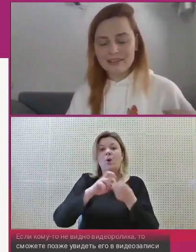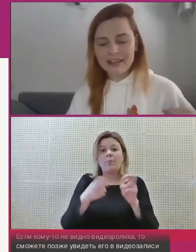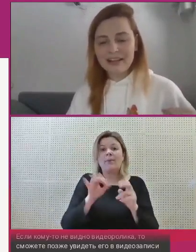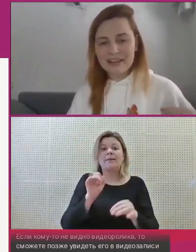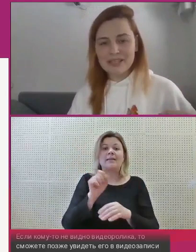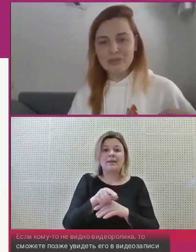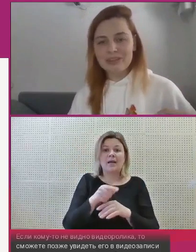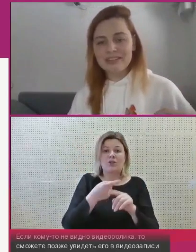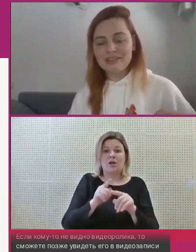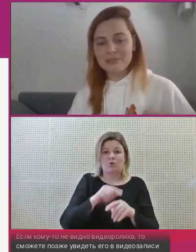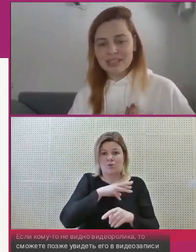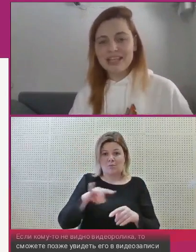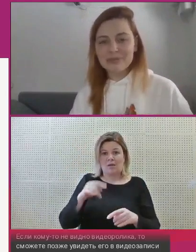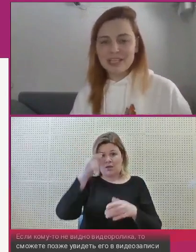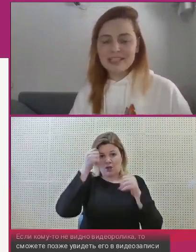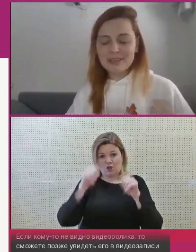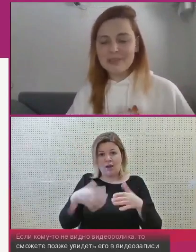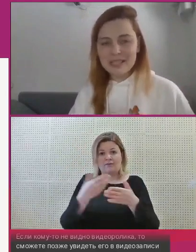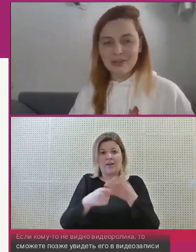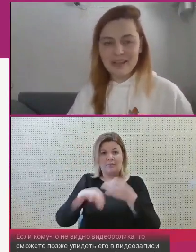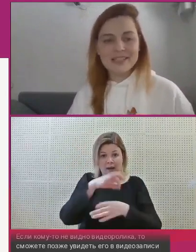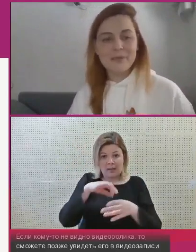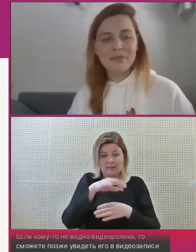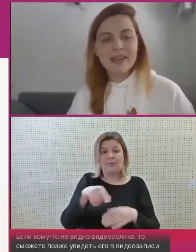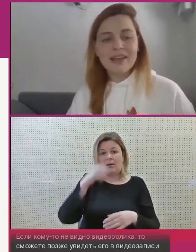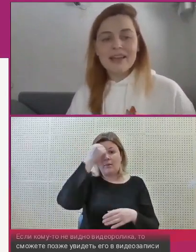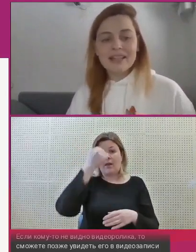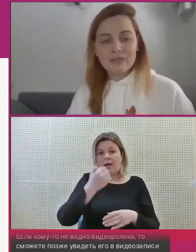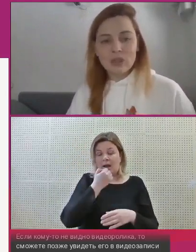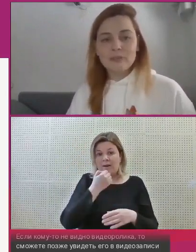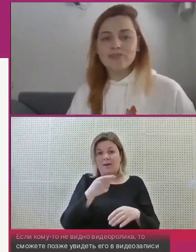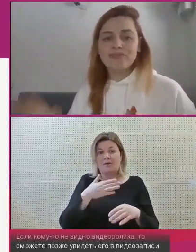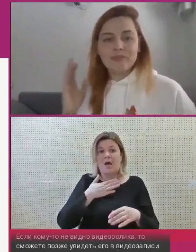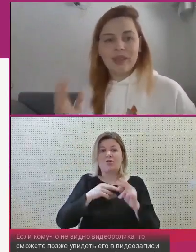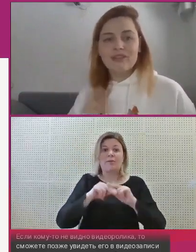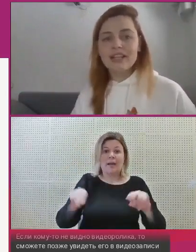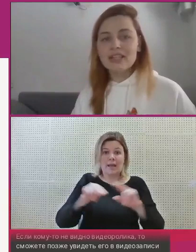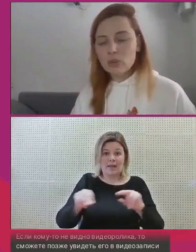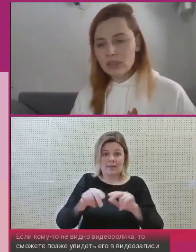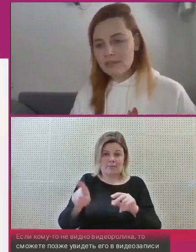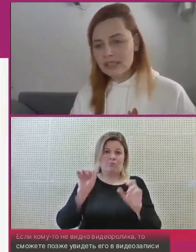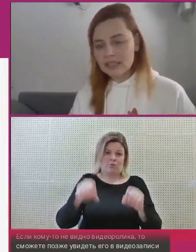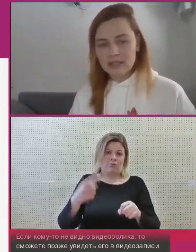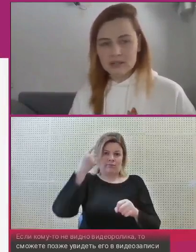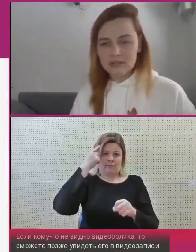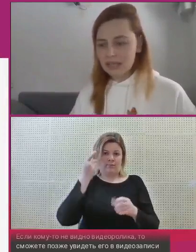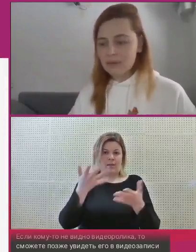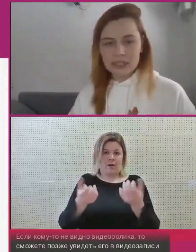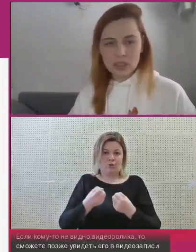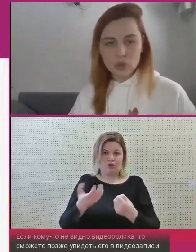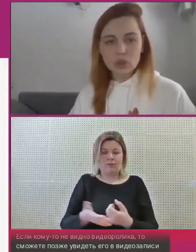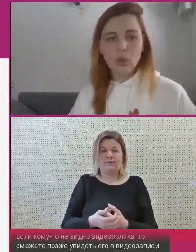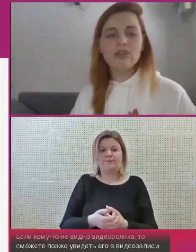проектом, она как раз вот благодаря этим тренингам и закрывается. Так вот, волонтеры, давайте